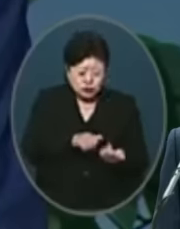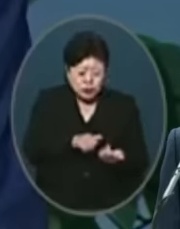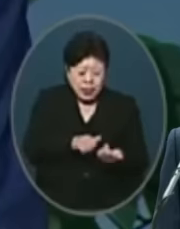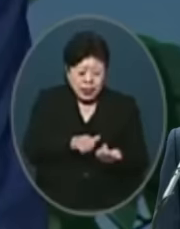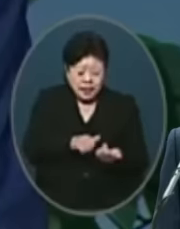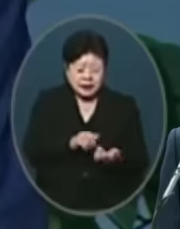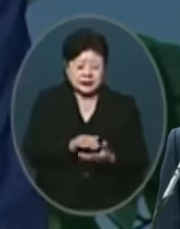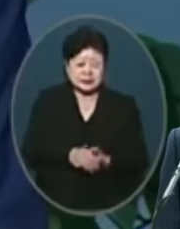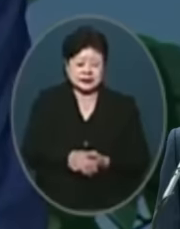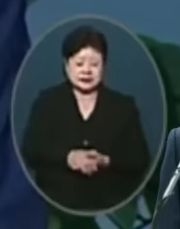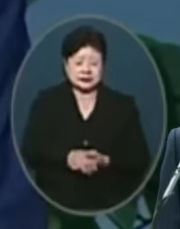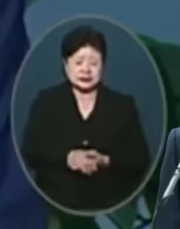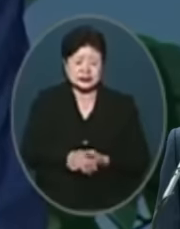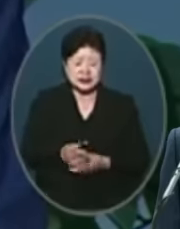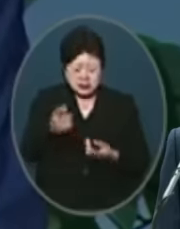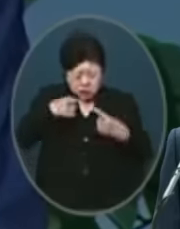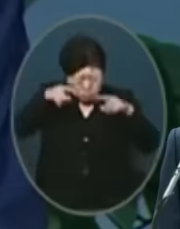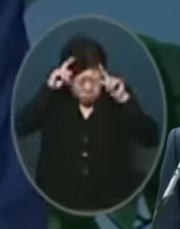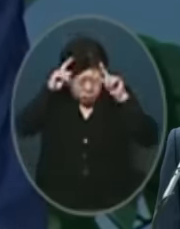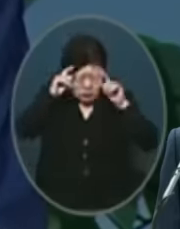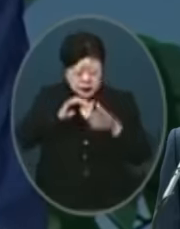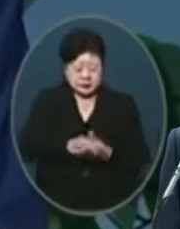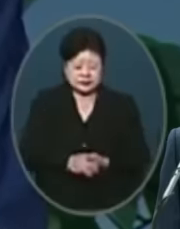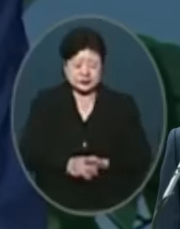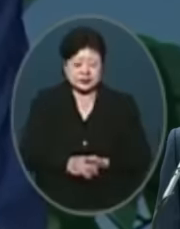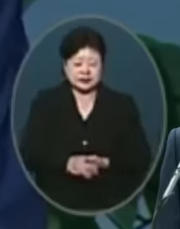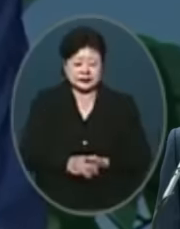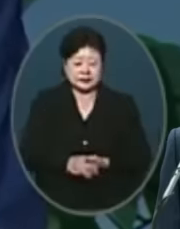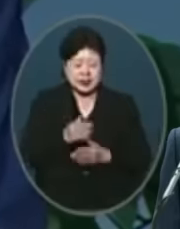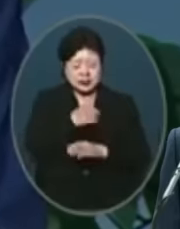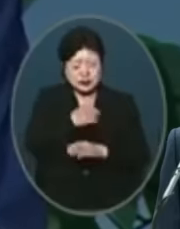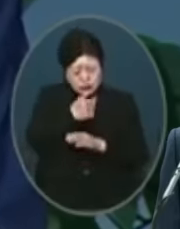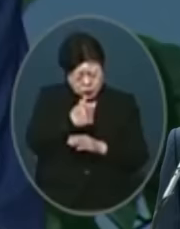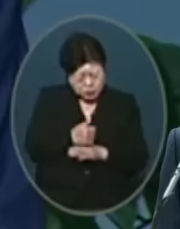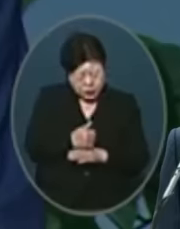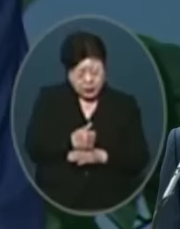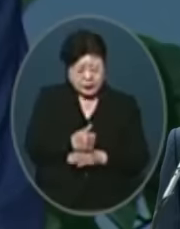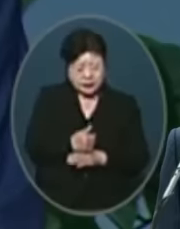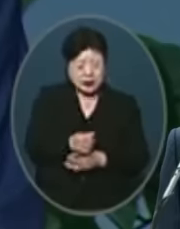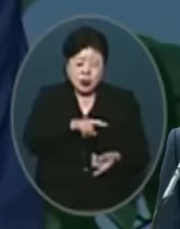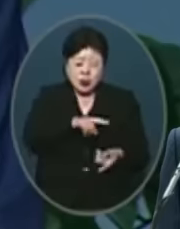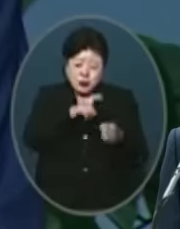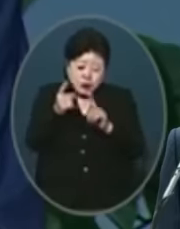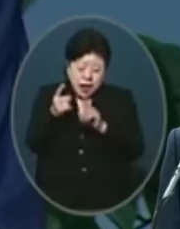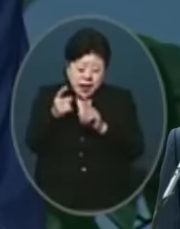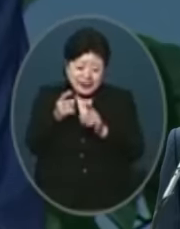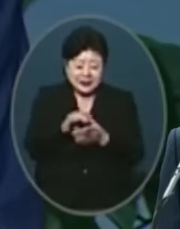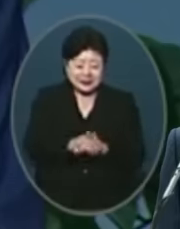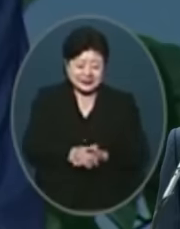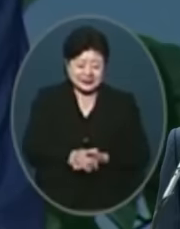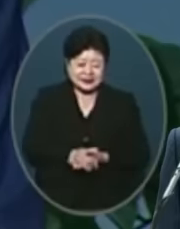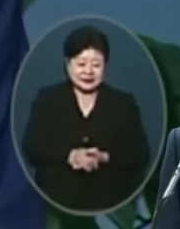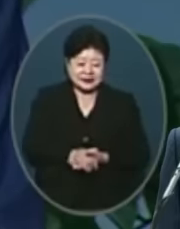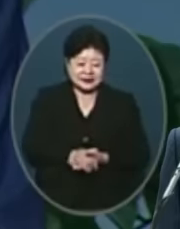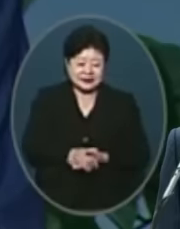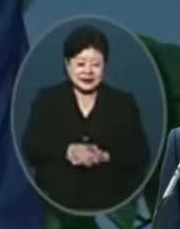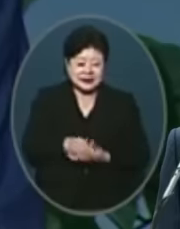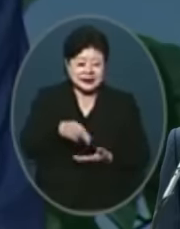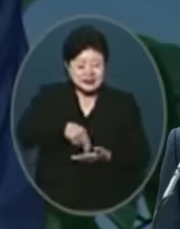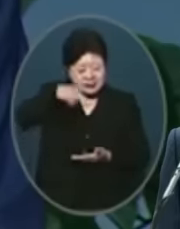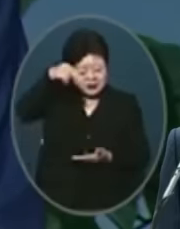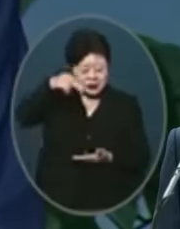죽음과 지옥은 예수 그리스도의 부활과